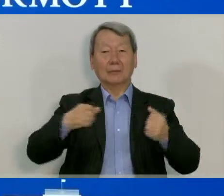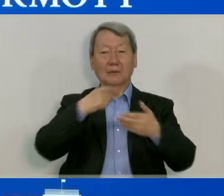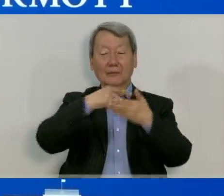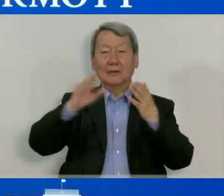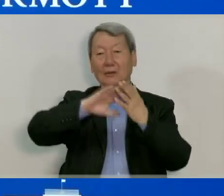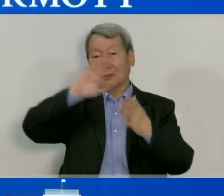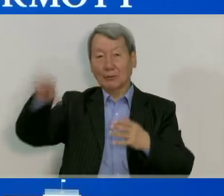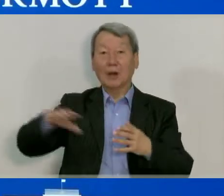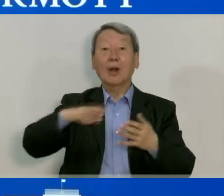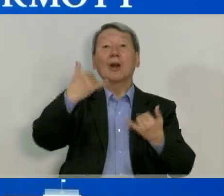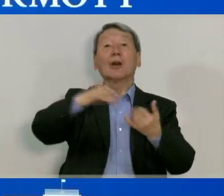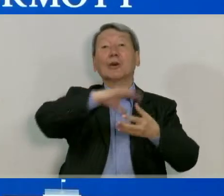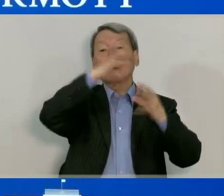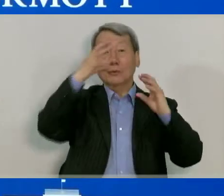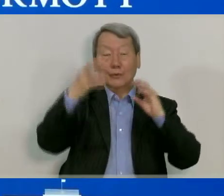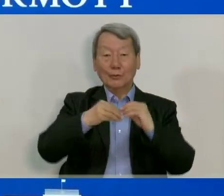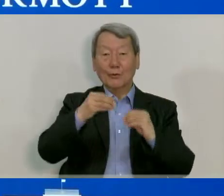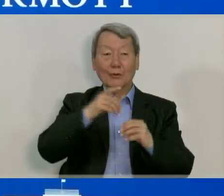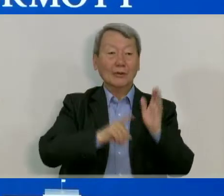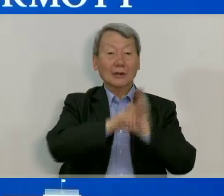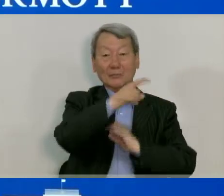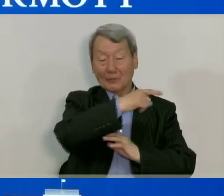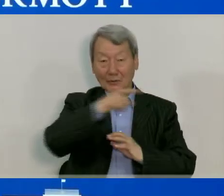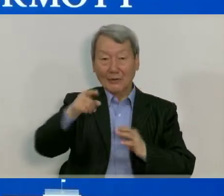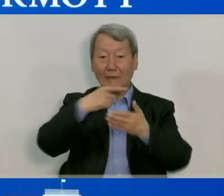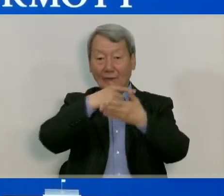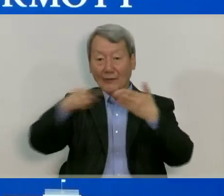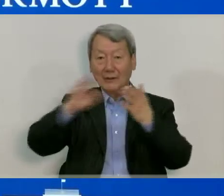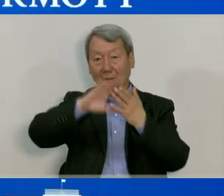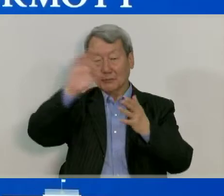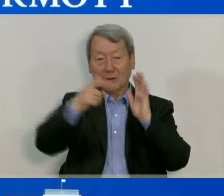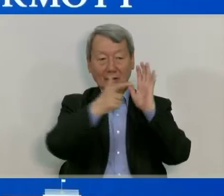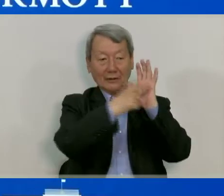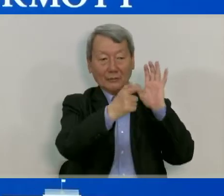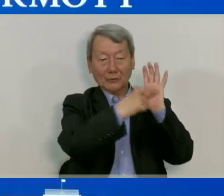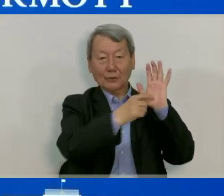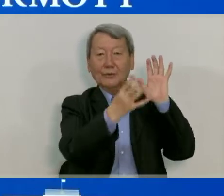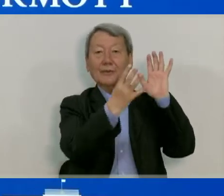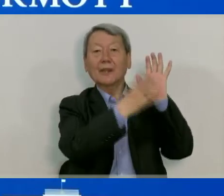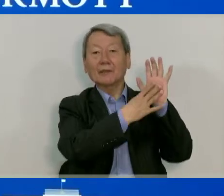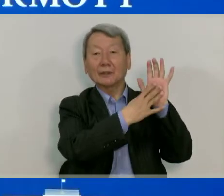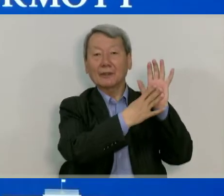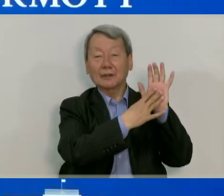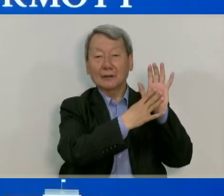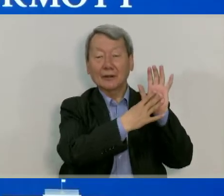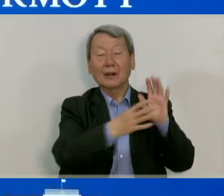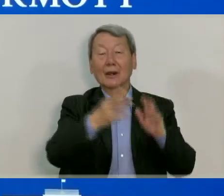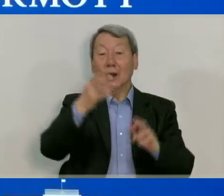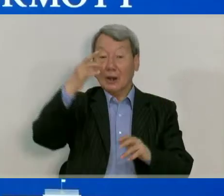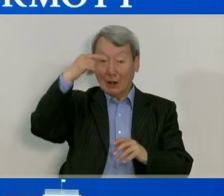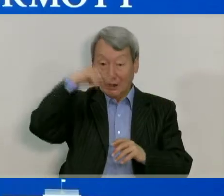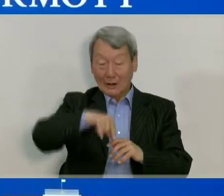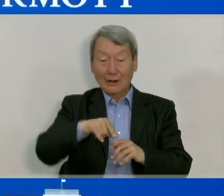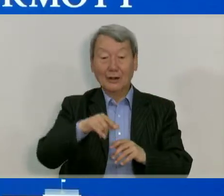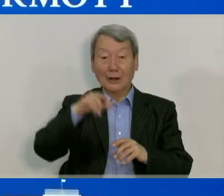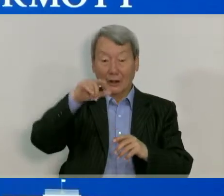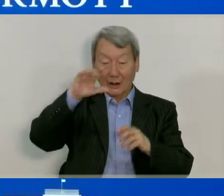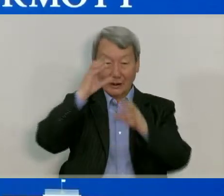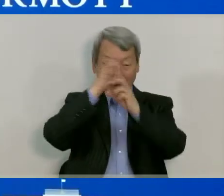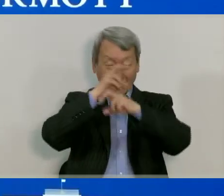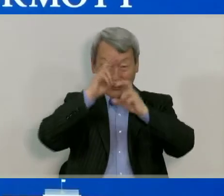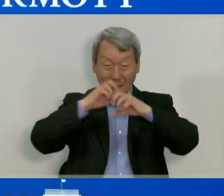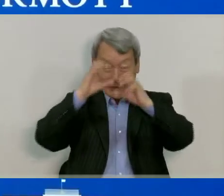выписан. Таким образом, всего за все время выписано 709 пациентов. В то же время за прошедшие